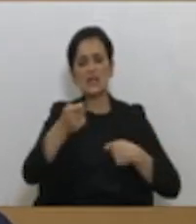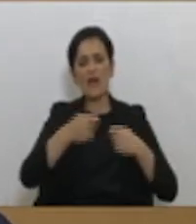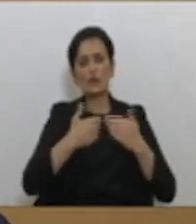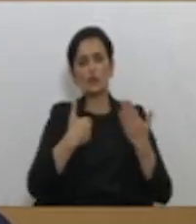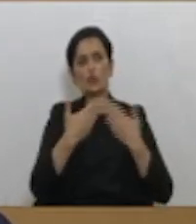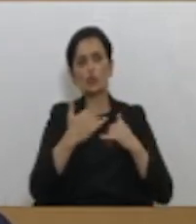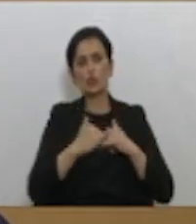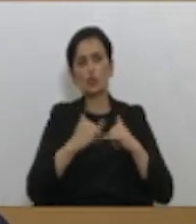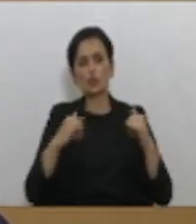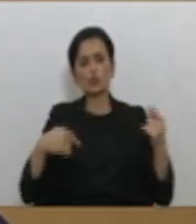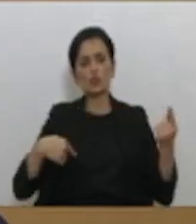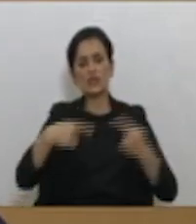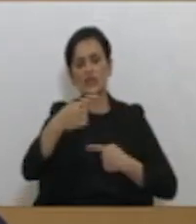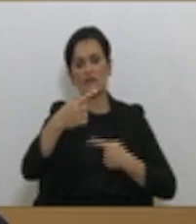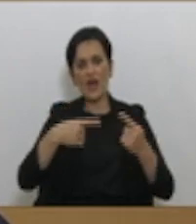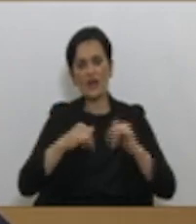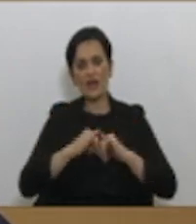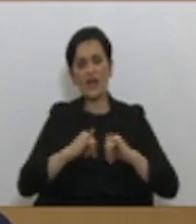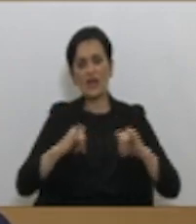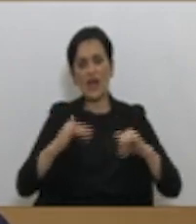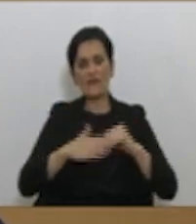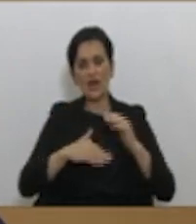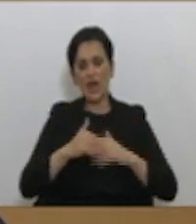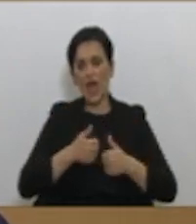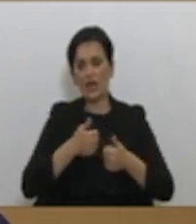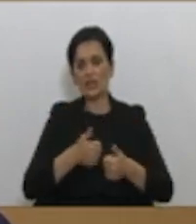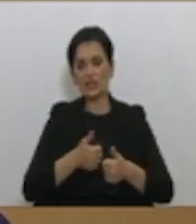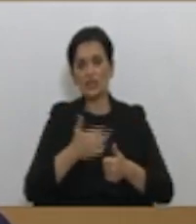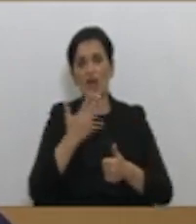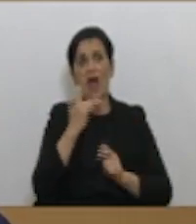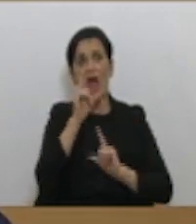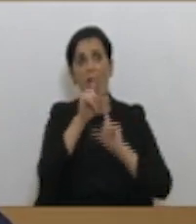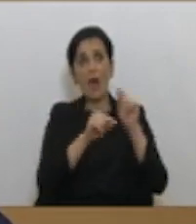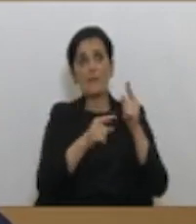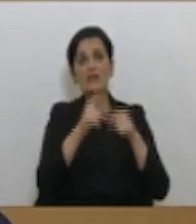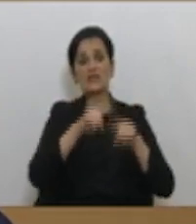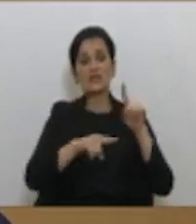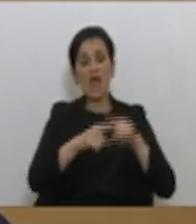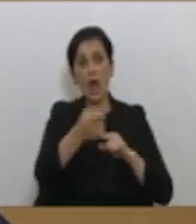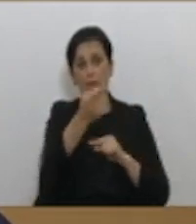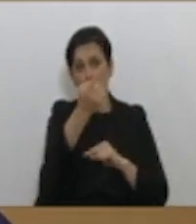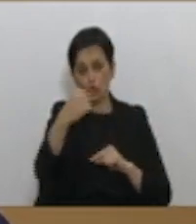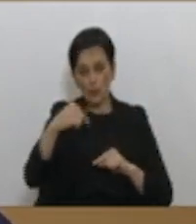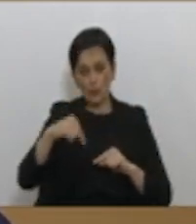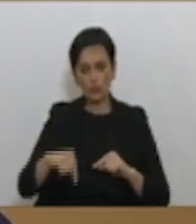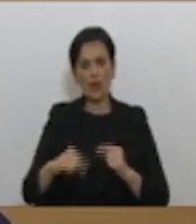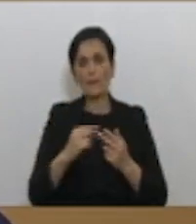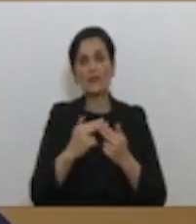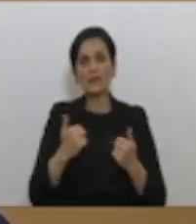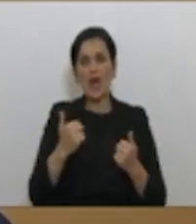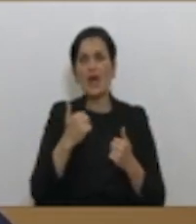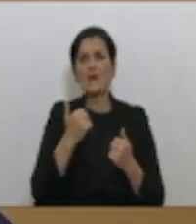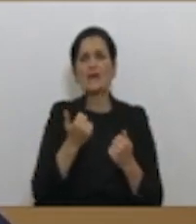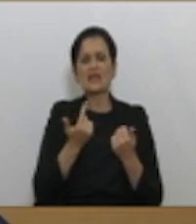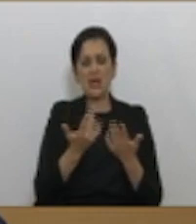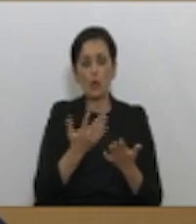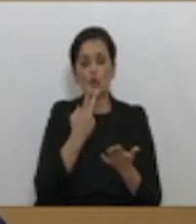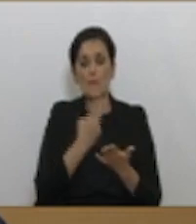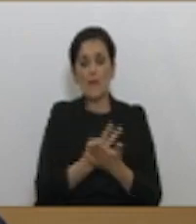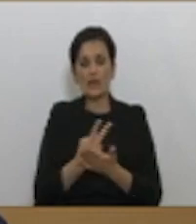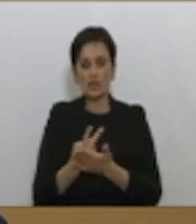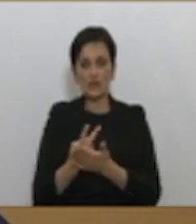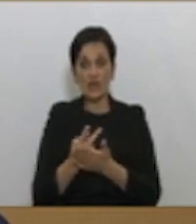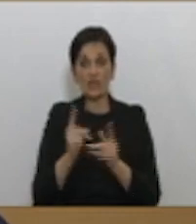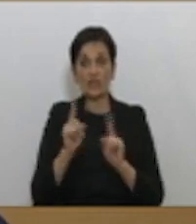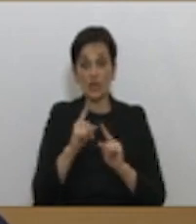გაღმავება, ქვეყნის შორის ეკონომიკური განვითარების ხელშეწყობა, ემიგრანტების სამშობლოში დაბრუნება და მისი მრავალდენობრივი მაჩვენებელი.